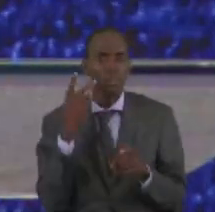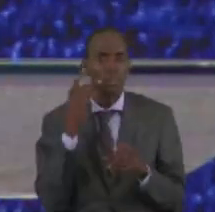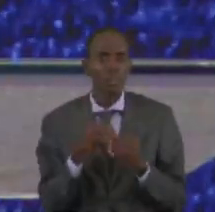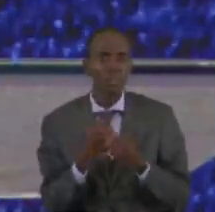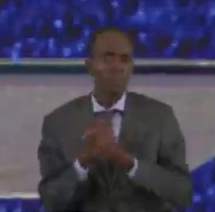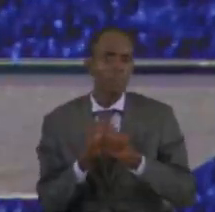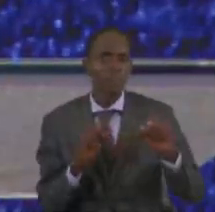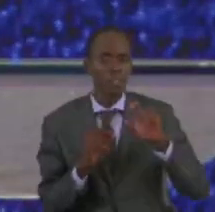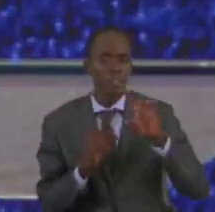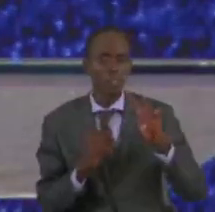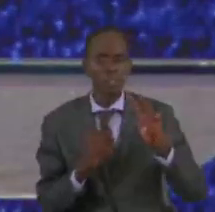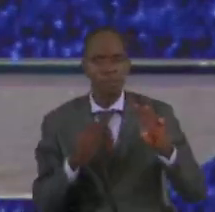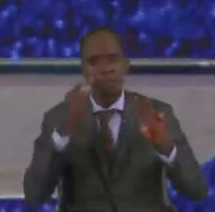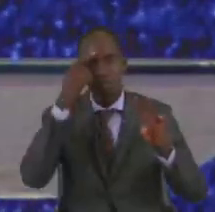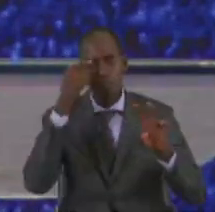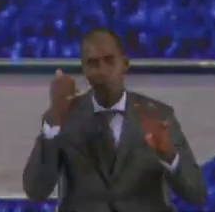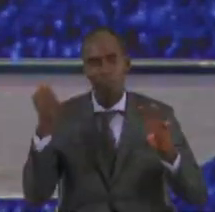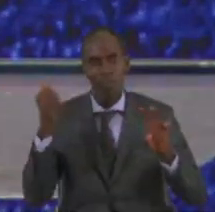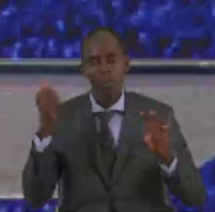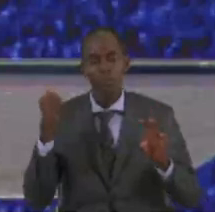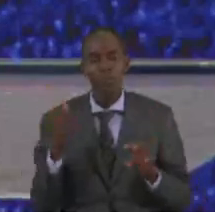7. Car